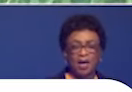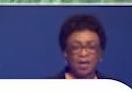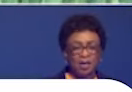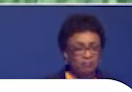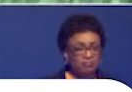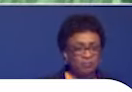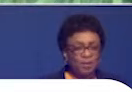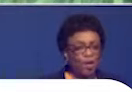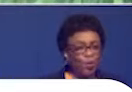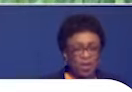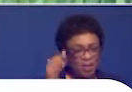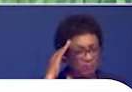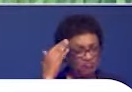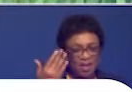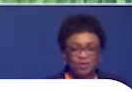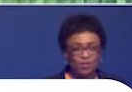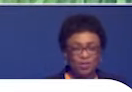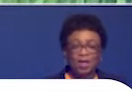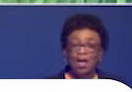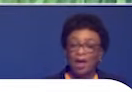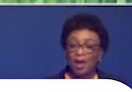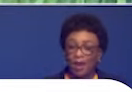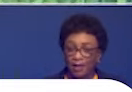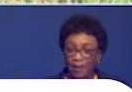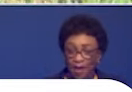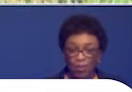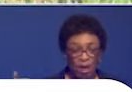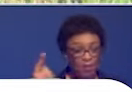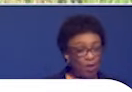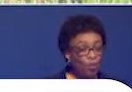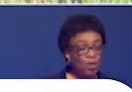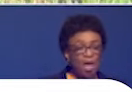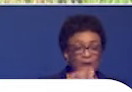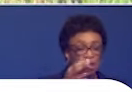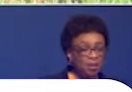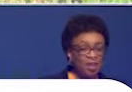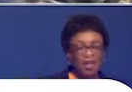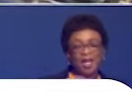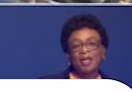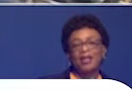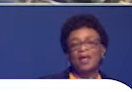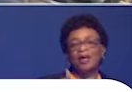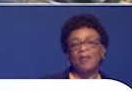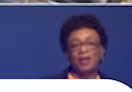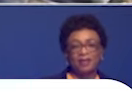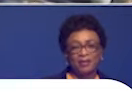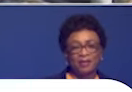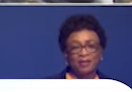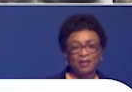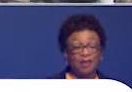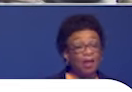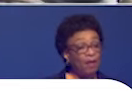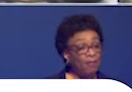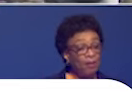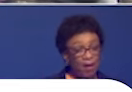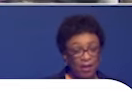pekeendiyeanayejuakilichomsukuma, kwasababuniajabusanakujana kiberitinakukiwekajuuyamaji. Niajabu,kwasababu